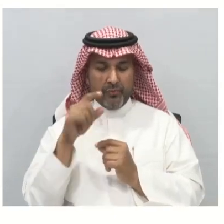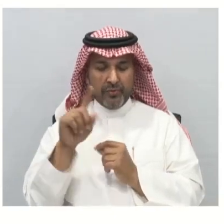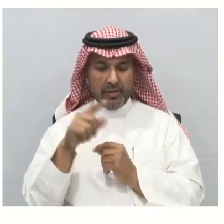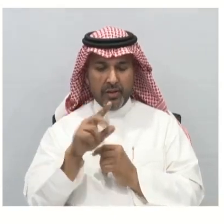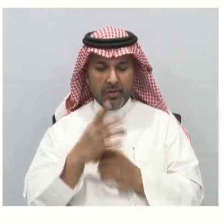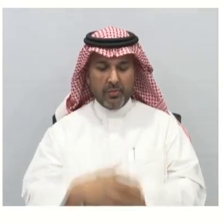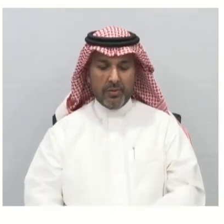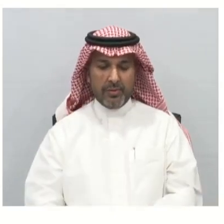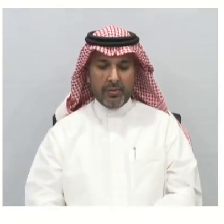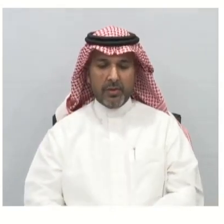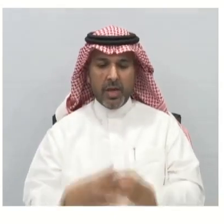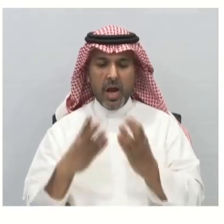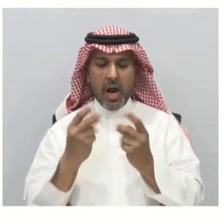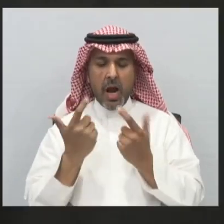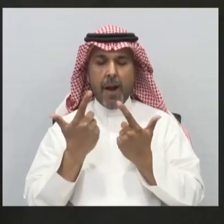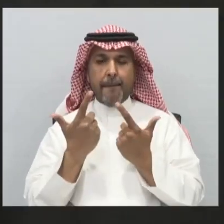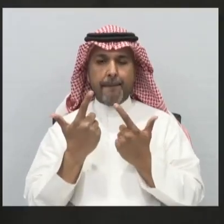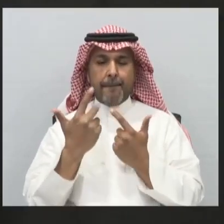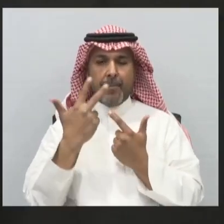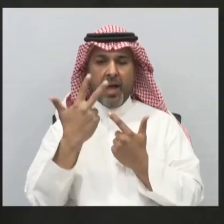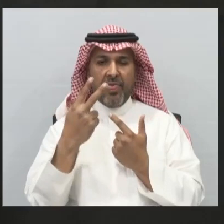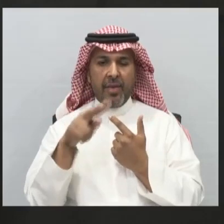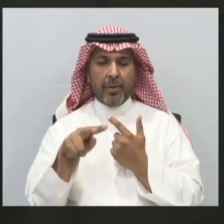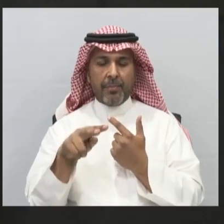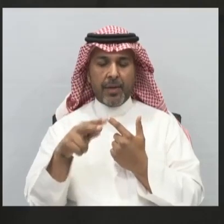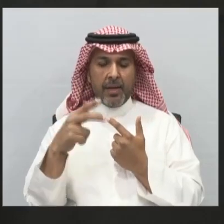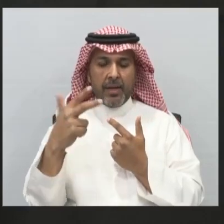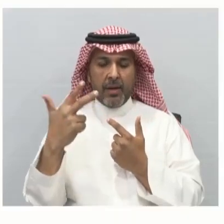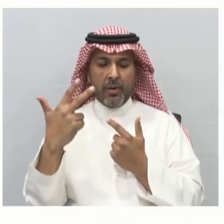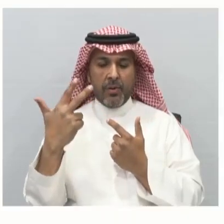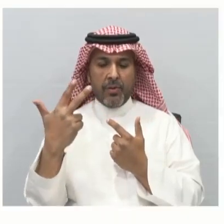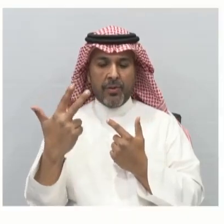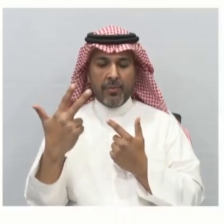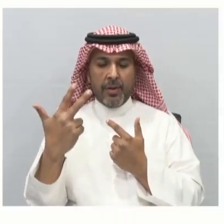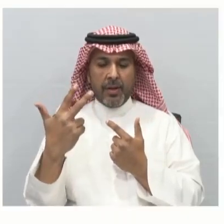اوجد ناتج 878 تقسيم تسعه نبدا